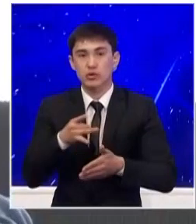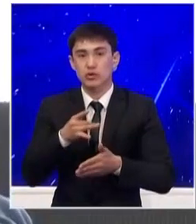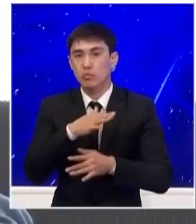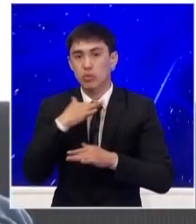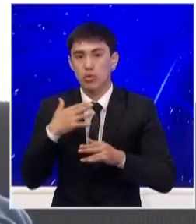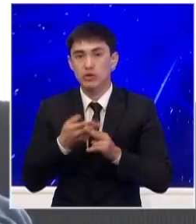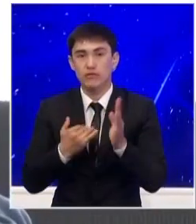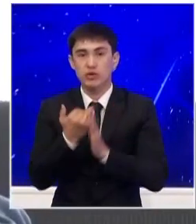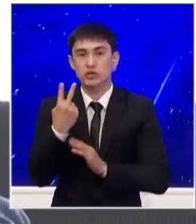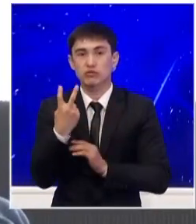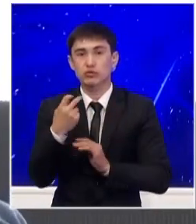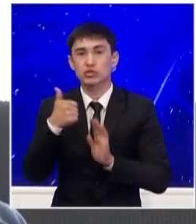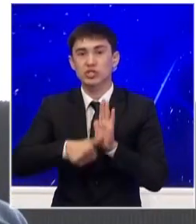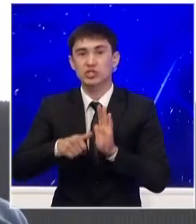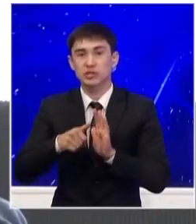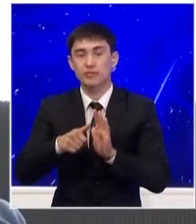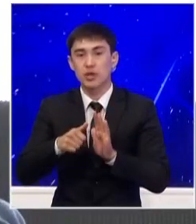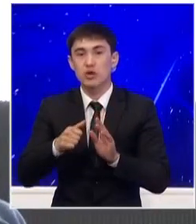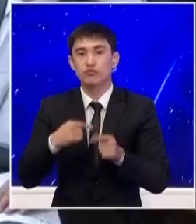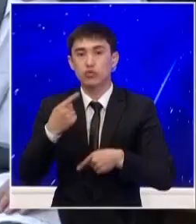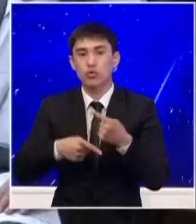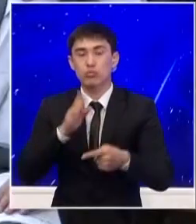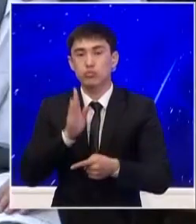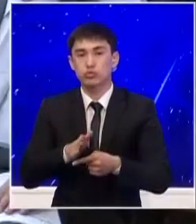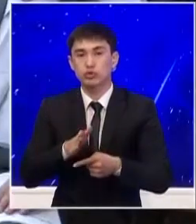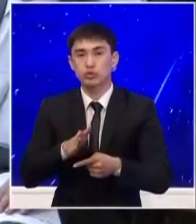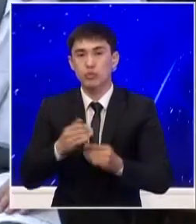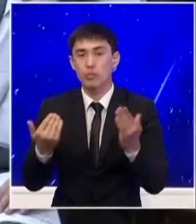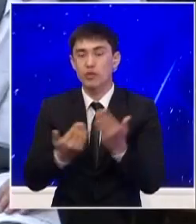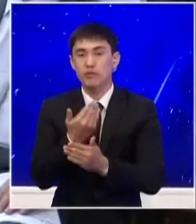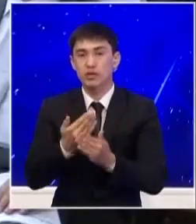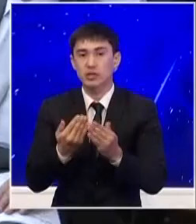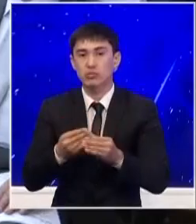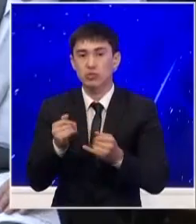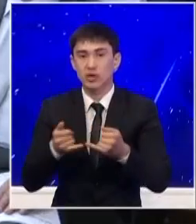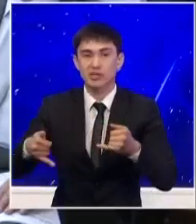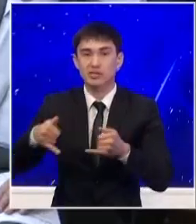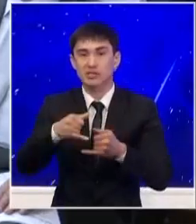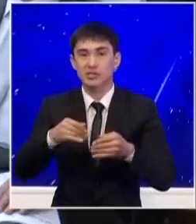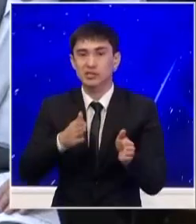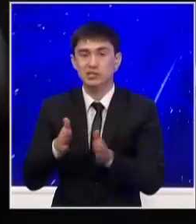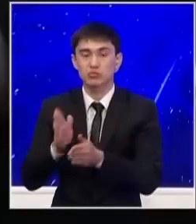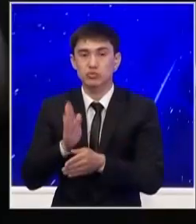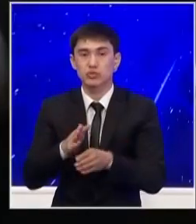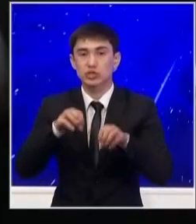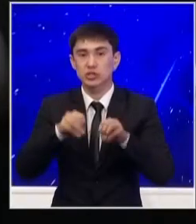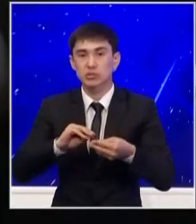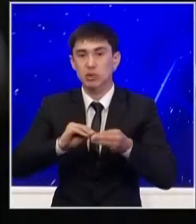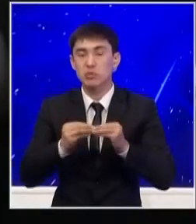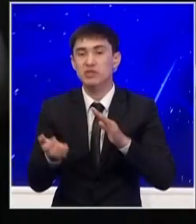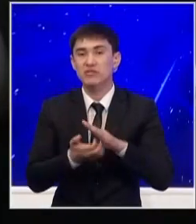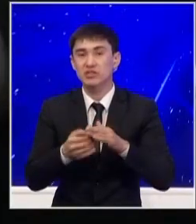немало, свыше 260. Уже в скором будущем будут обновлены оросительные системы. Решатся и проблемы